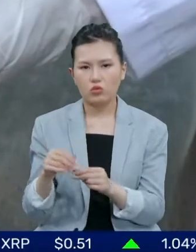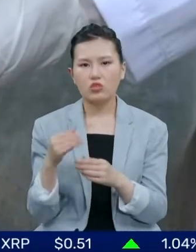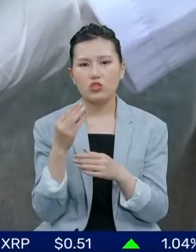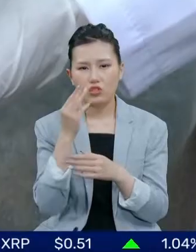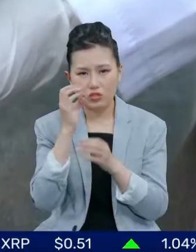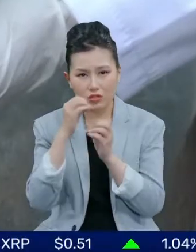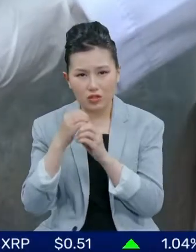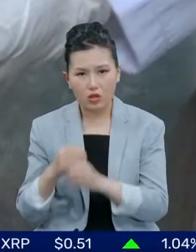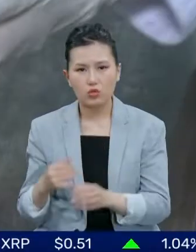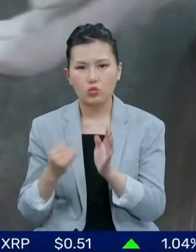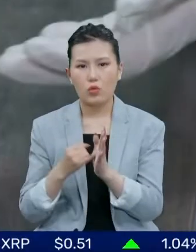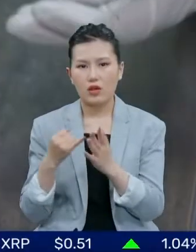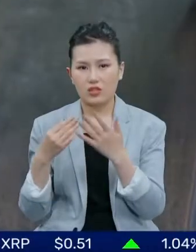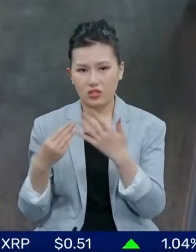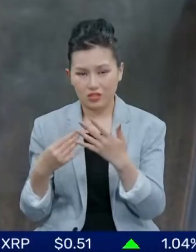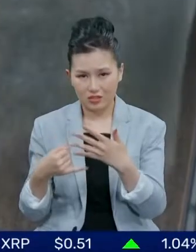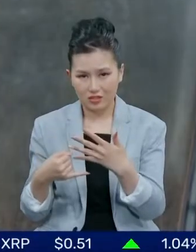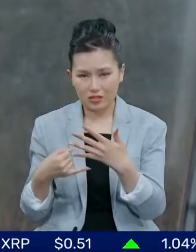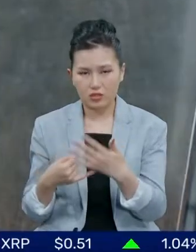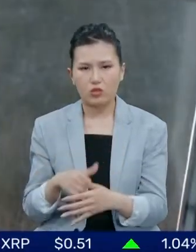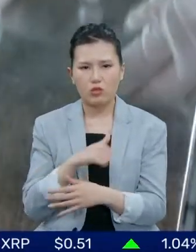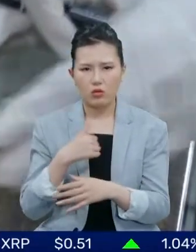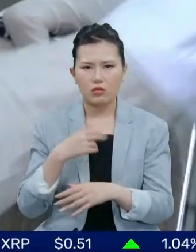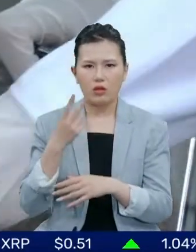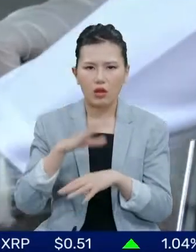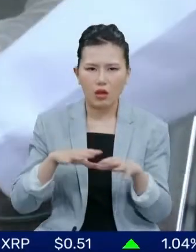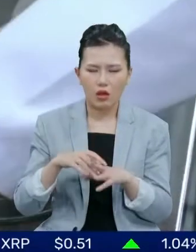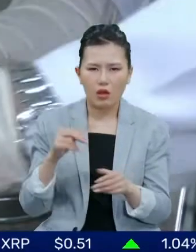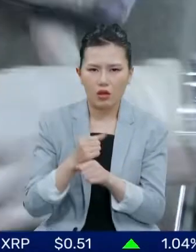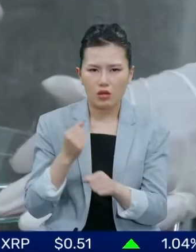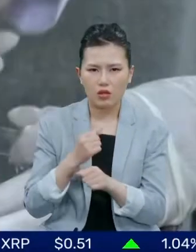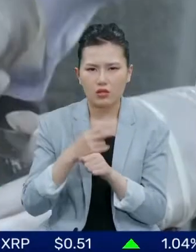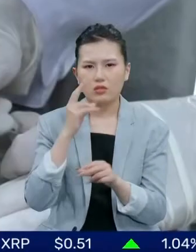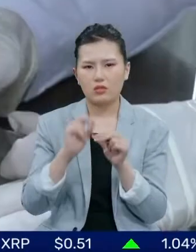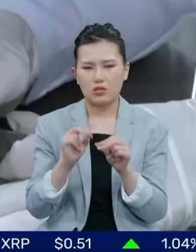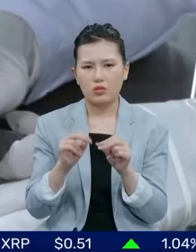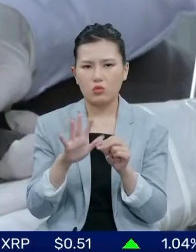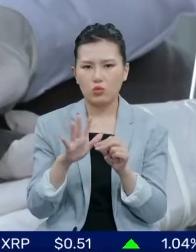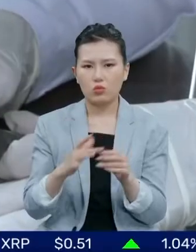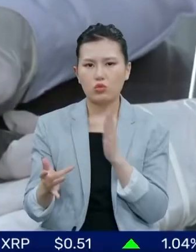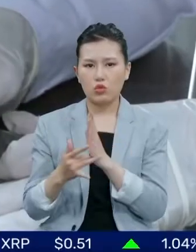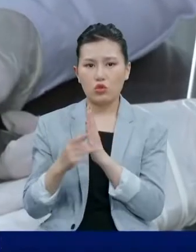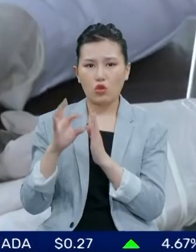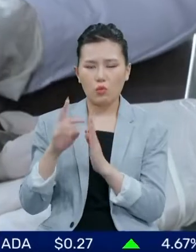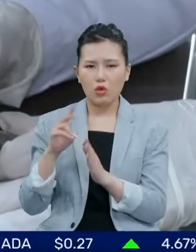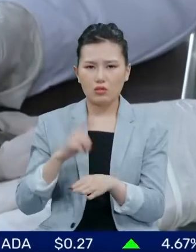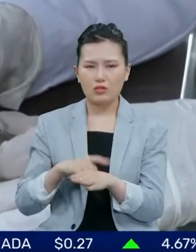хийж байсан. Уг нь тоног төхөөрөмжөнд байвал илүү олон үзүүлэлтийг одоо шинжилж байгаагаас маш богино хугацаанд илрүүлэх боломжтой гэлээ.